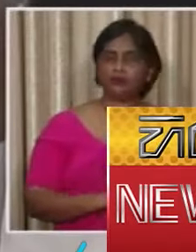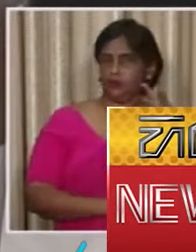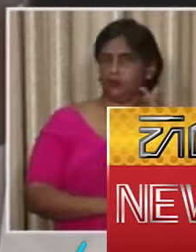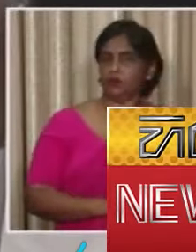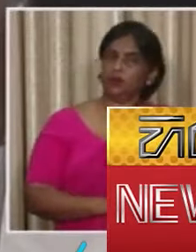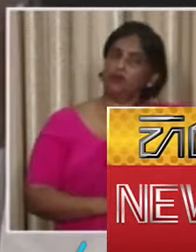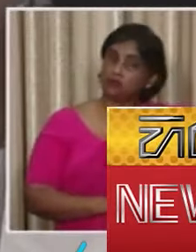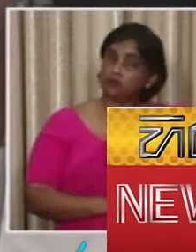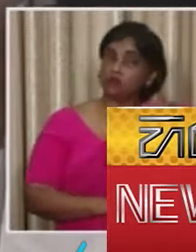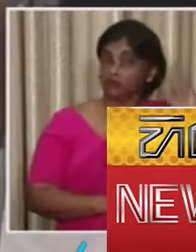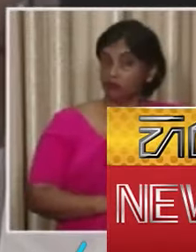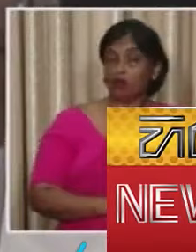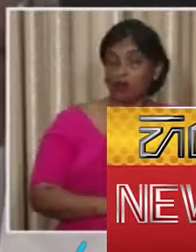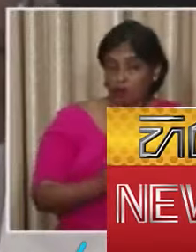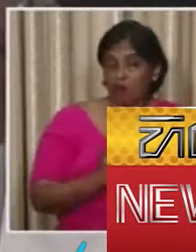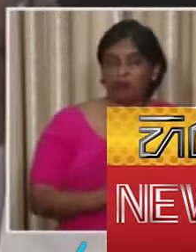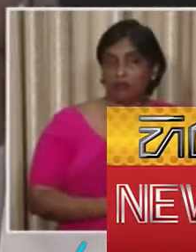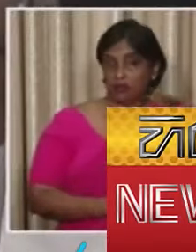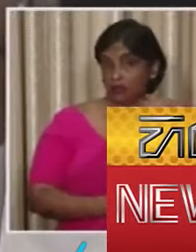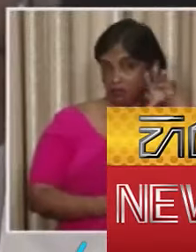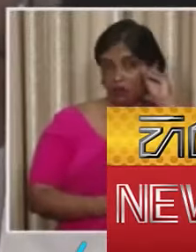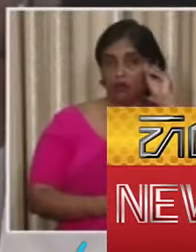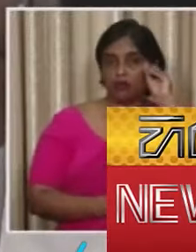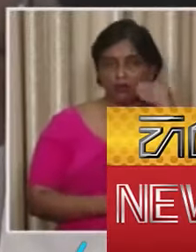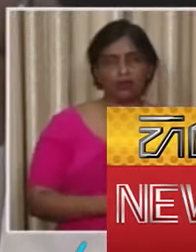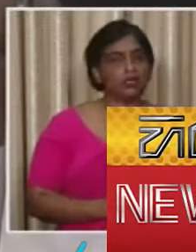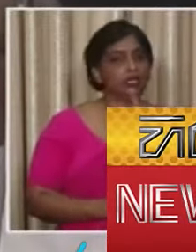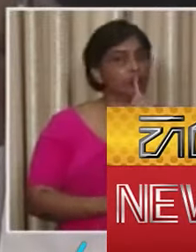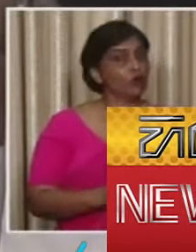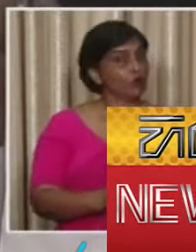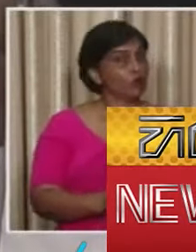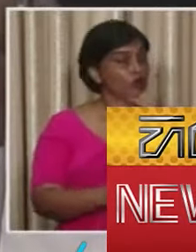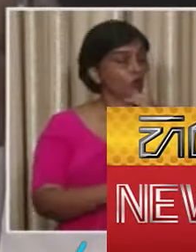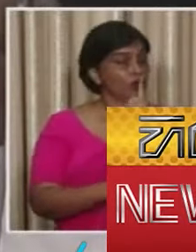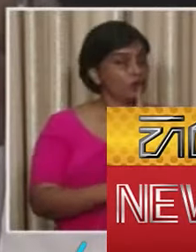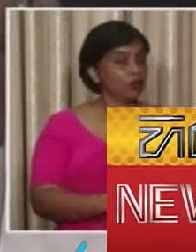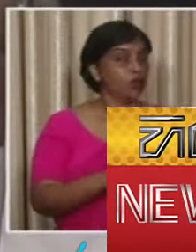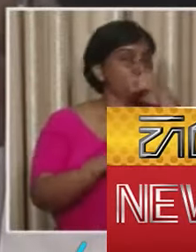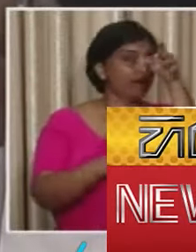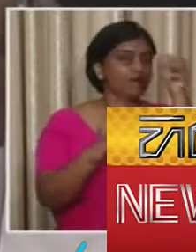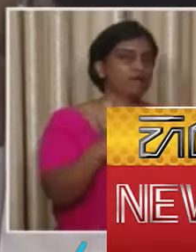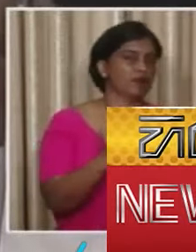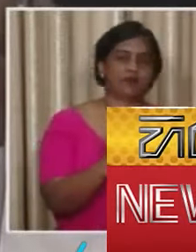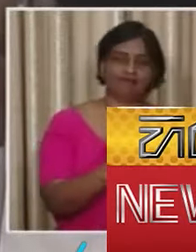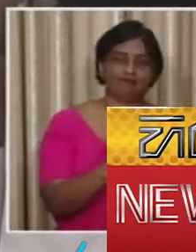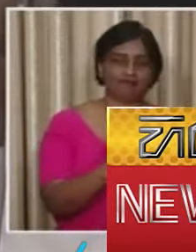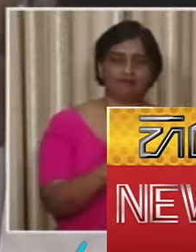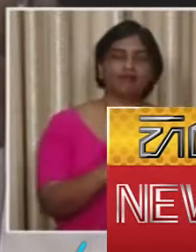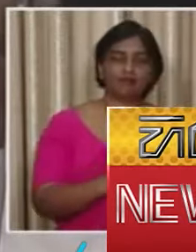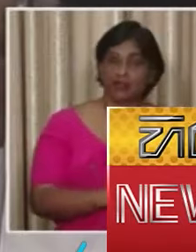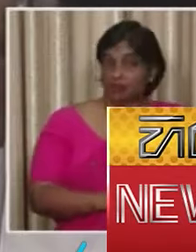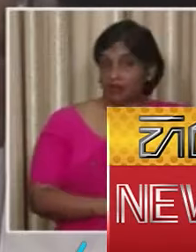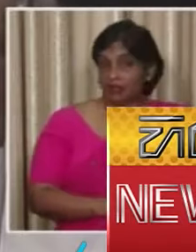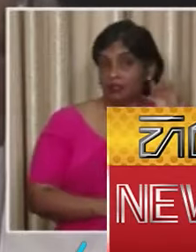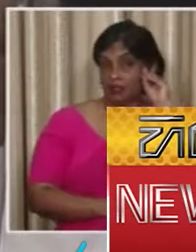දෙපාර්ශ්වයෙන් එකඟ විය යුතු බව අප අවබෝධ කරගෙන යුතුයි. අප කියන දේම කරන්නට ණය හිමියන් කටයුතු නොකරන බවත් අප